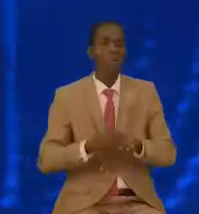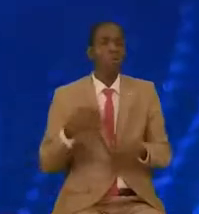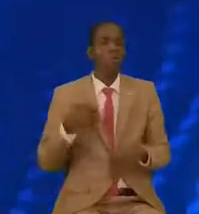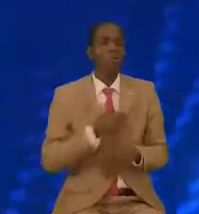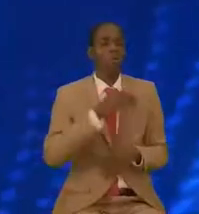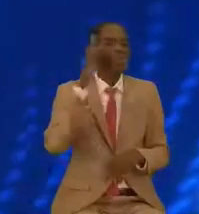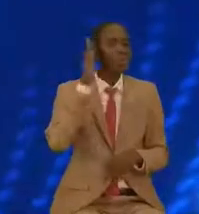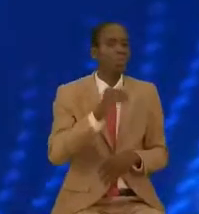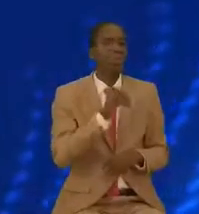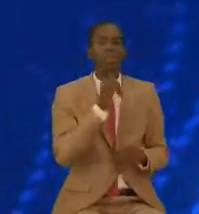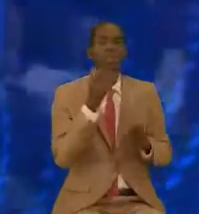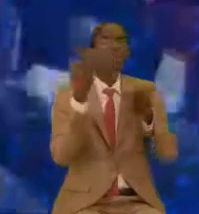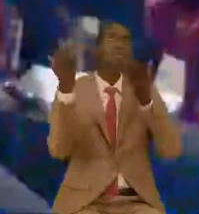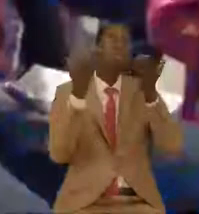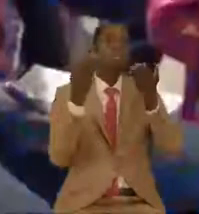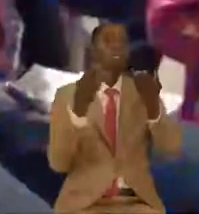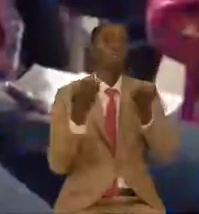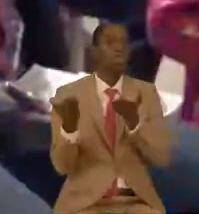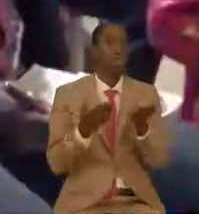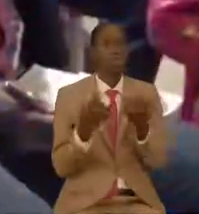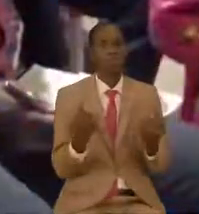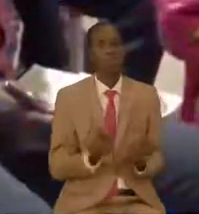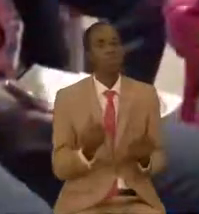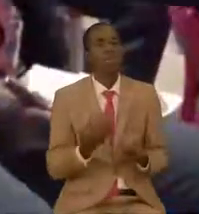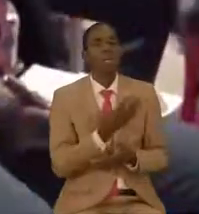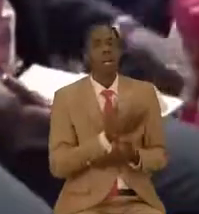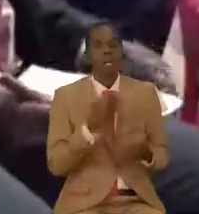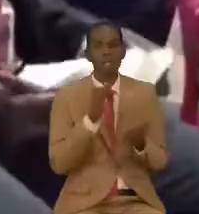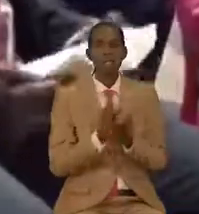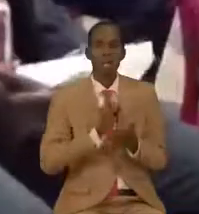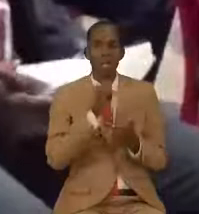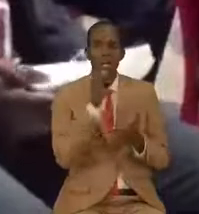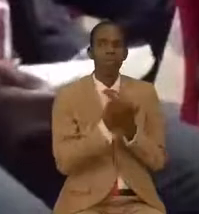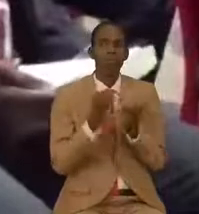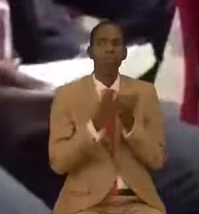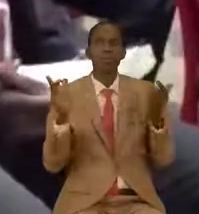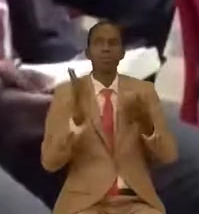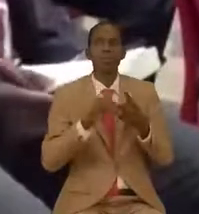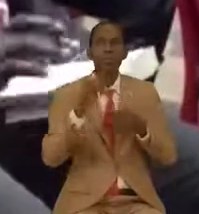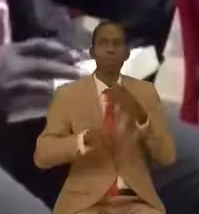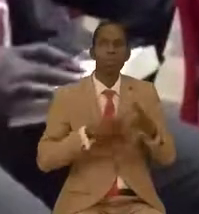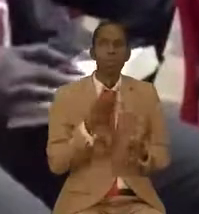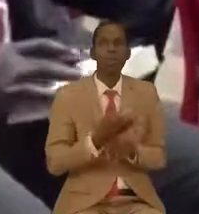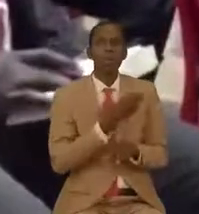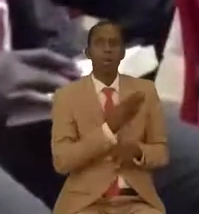ne soyons plus esclaves du péché. Que je suis crucifié pour le monde et le monde